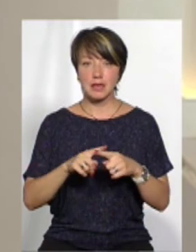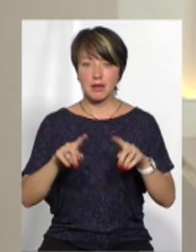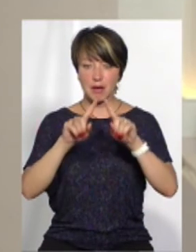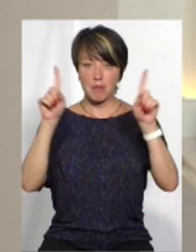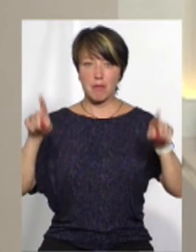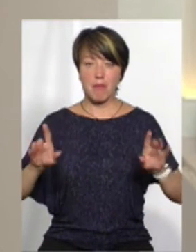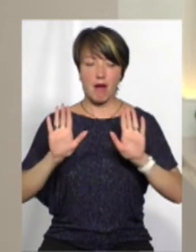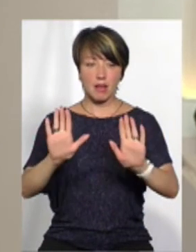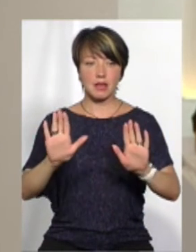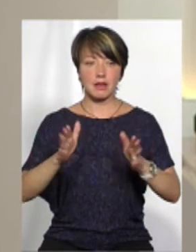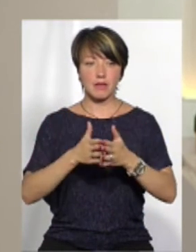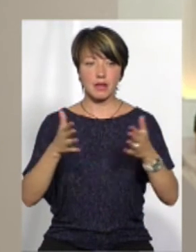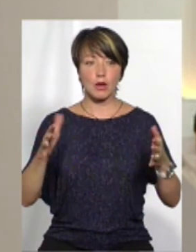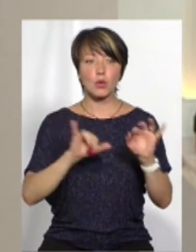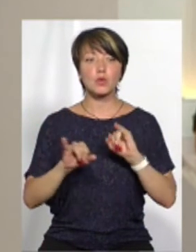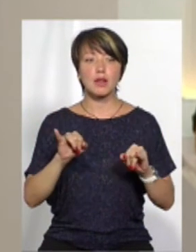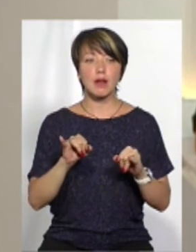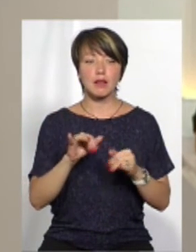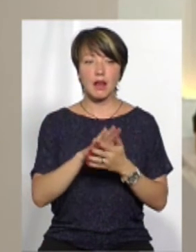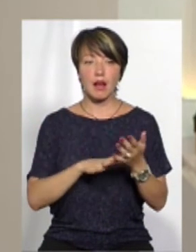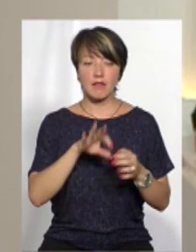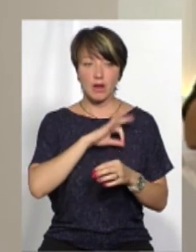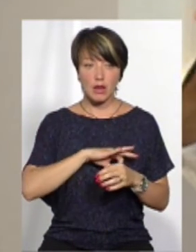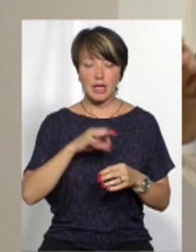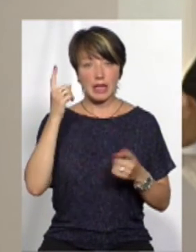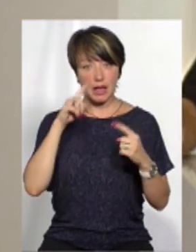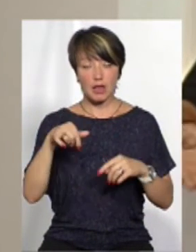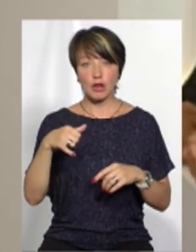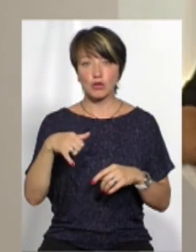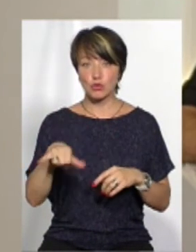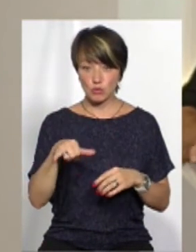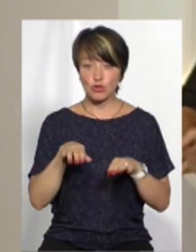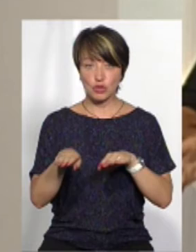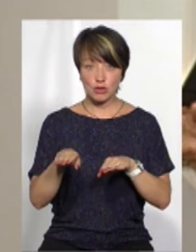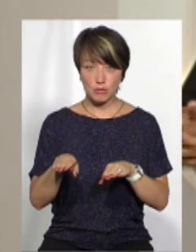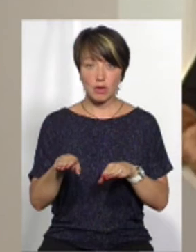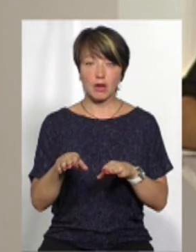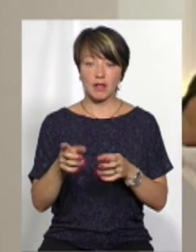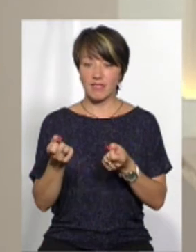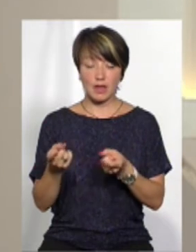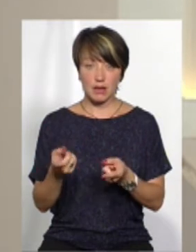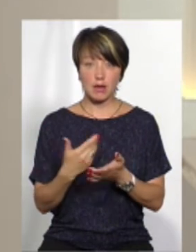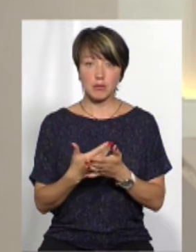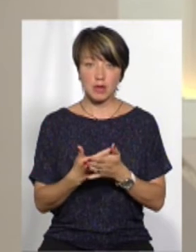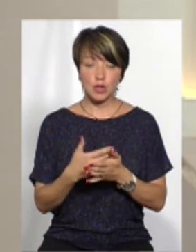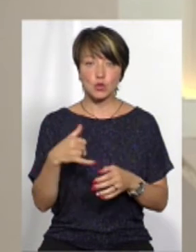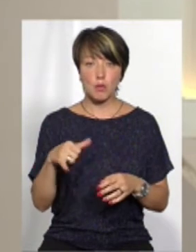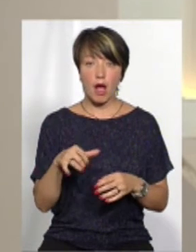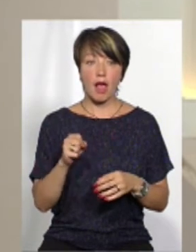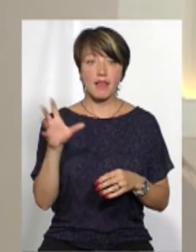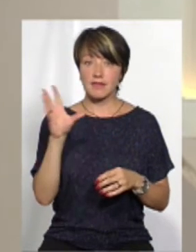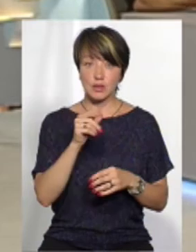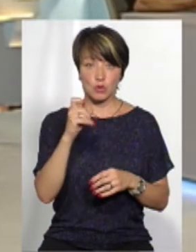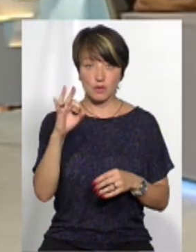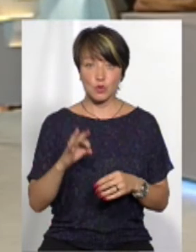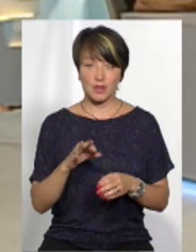банерів? Ось у вас була така цікава ідея, щоб банери не розщіплювалися у ґрунті, використовувати їх як сумки. Ну ж не